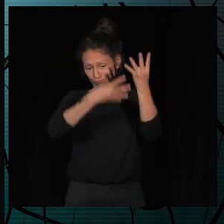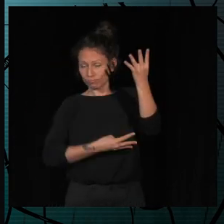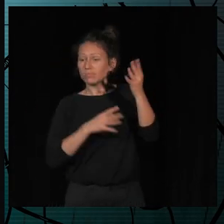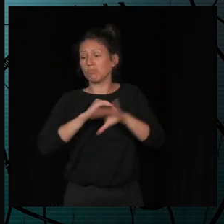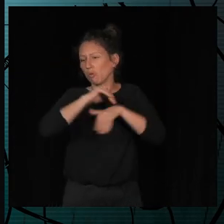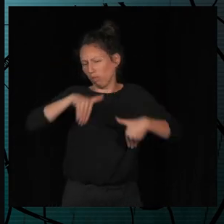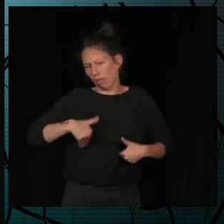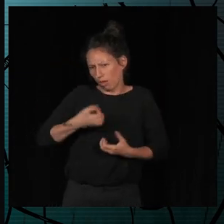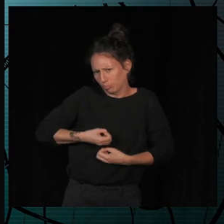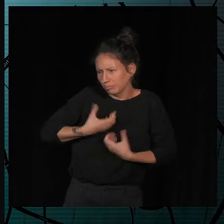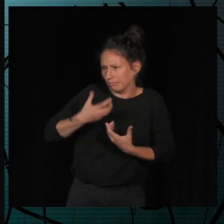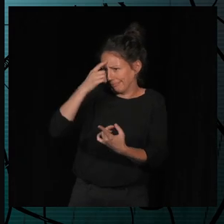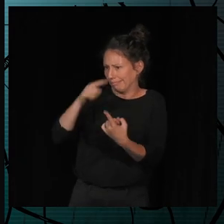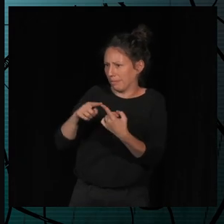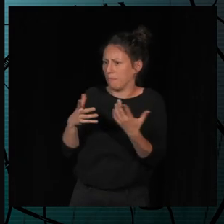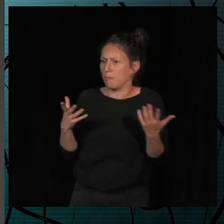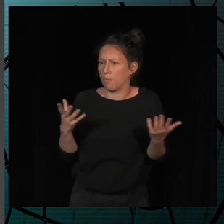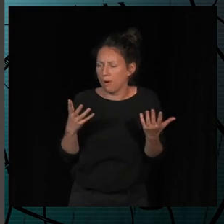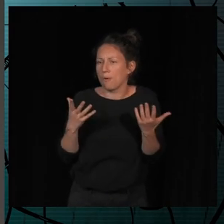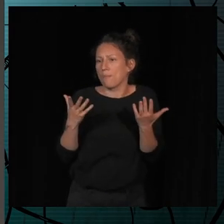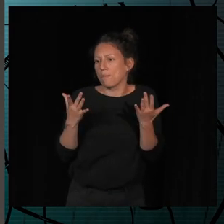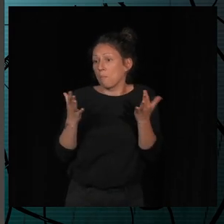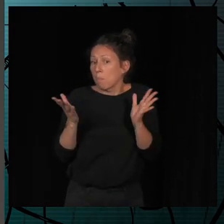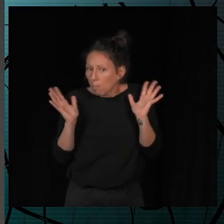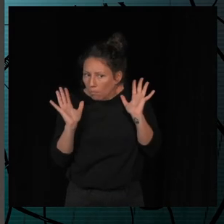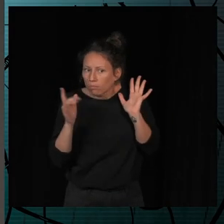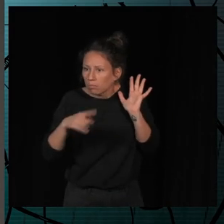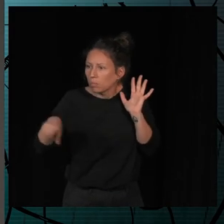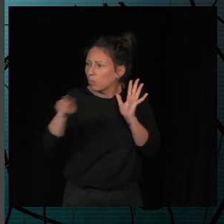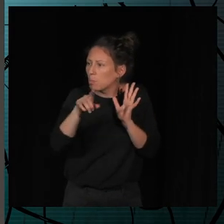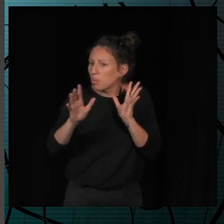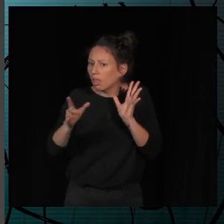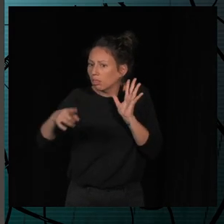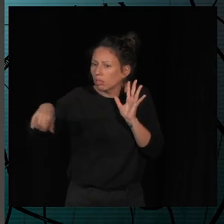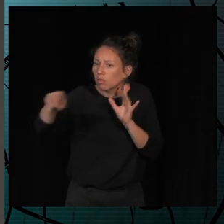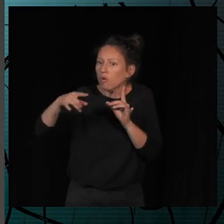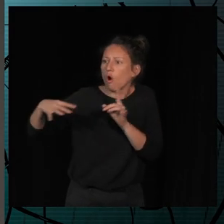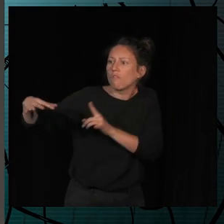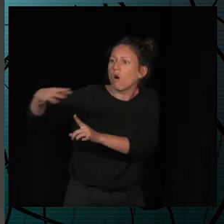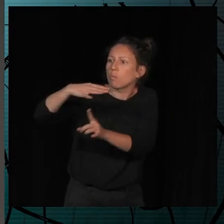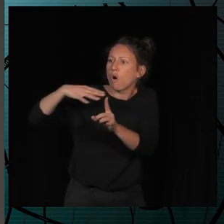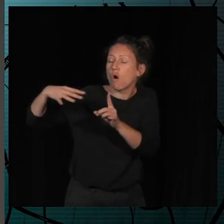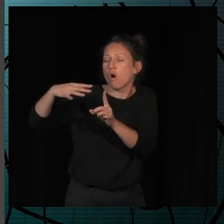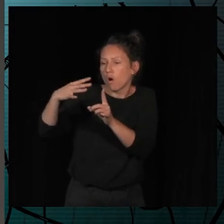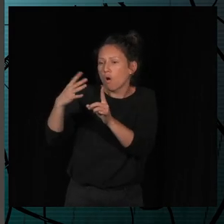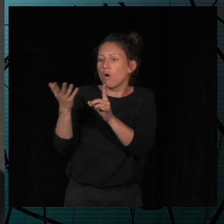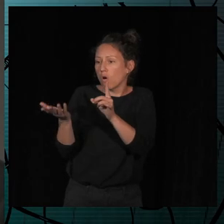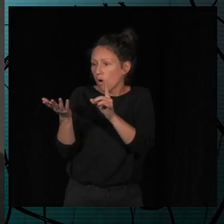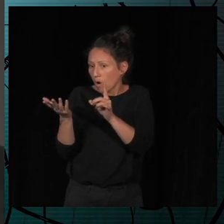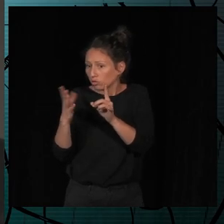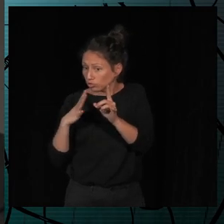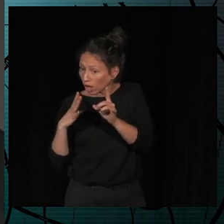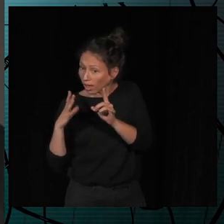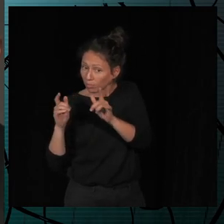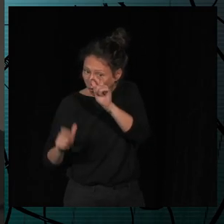dernier mot c'est que j'ai évoqué tout à l'heure si vous avez dans votre environnement parce faut quand même toujours revenir des choses simples des joueurs de